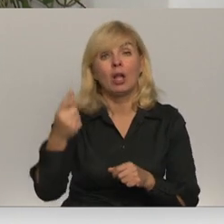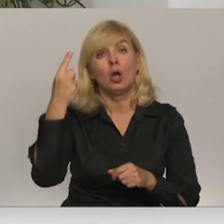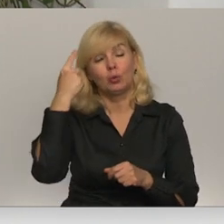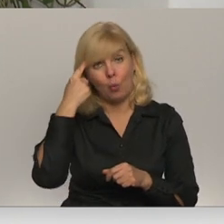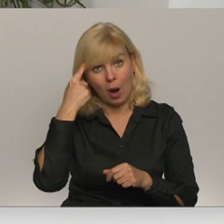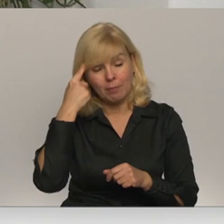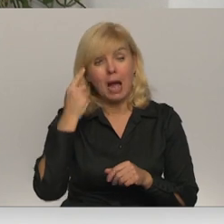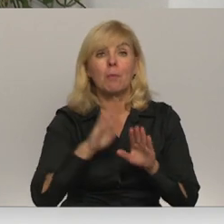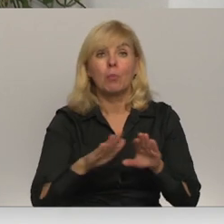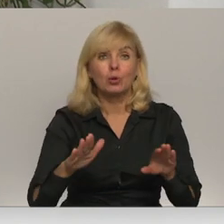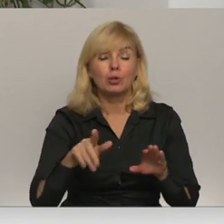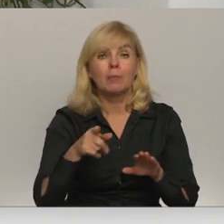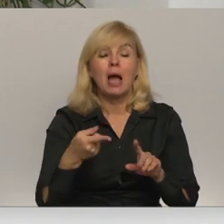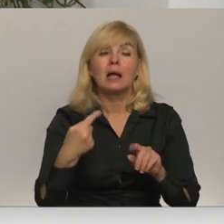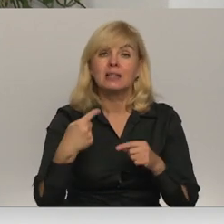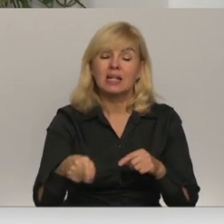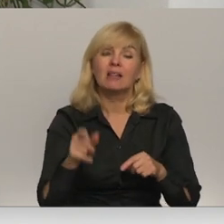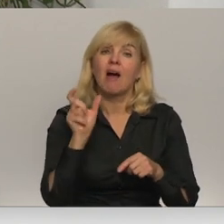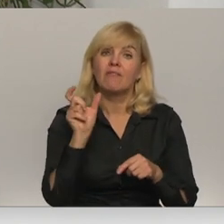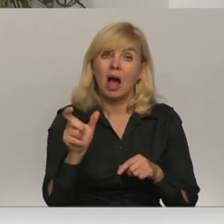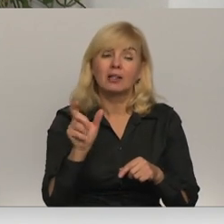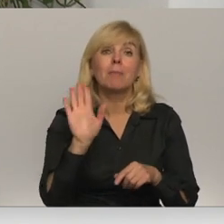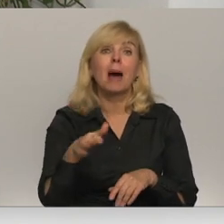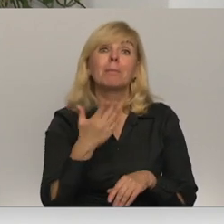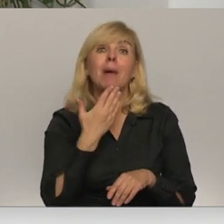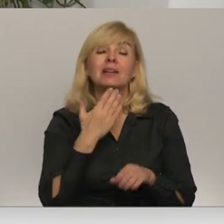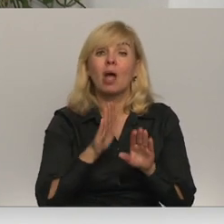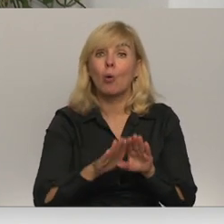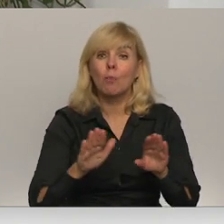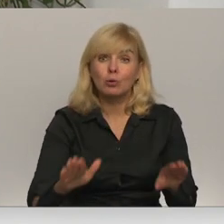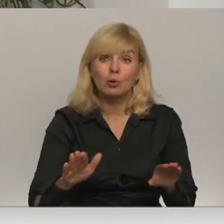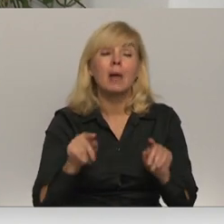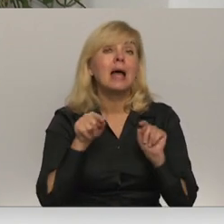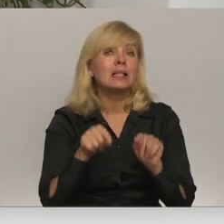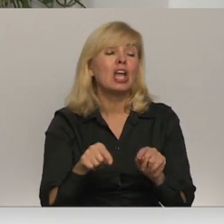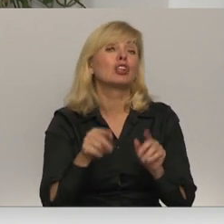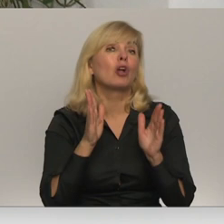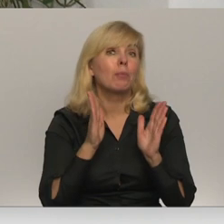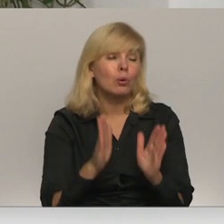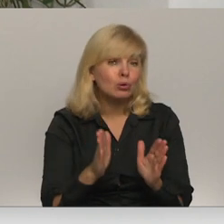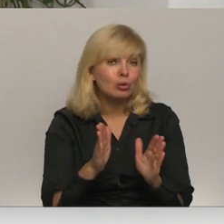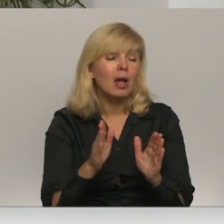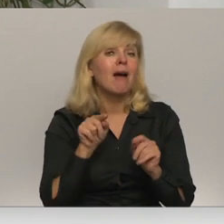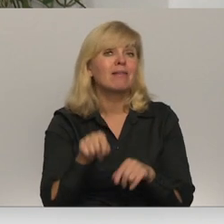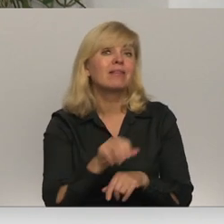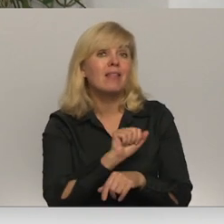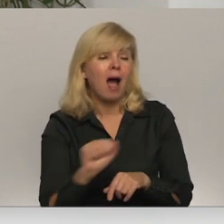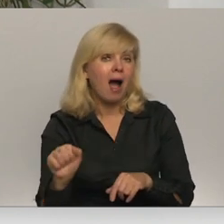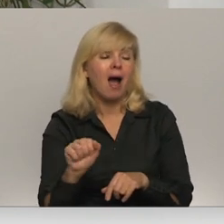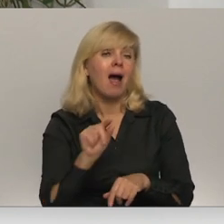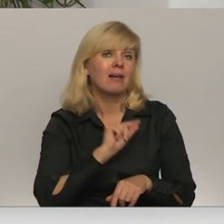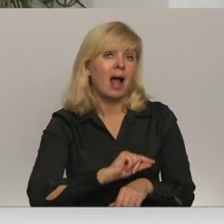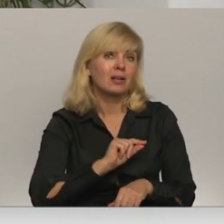prātā, ka mums muzejs ir jāpārsauc par pasaku muzeju. Jo tas tieši būs tā, nu, lai